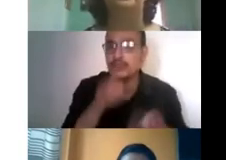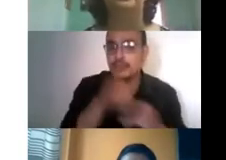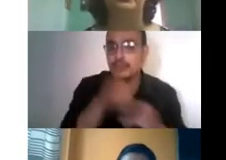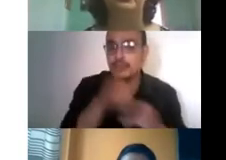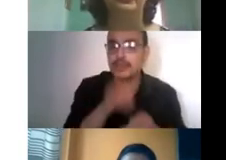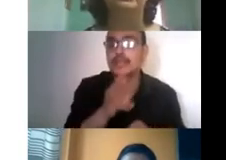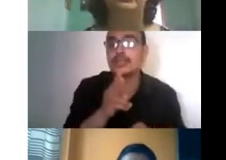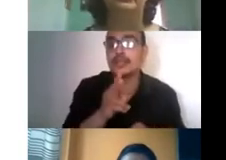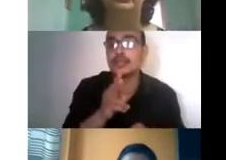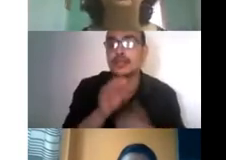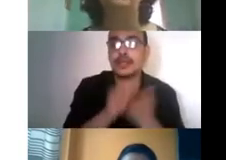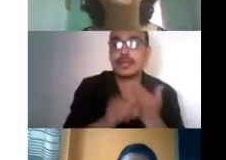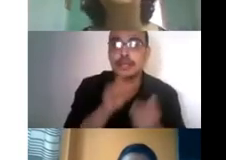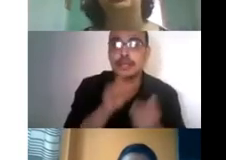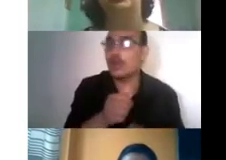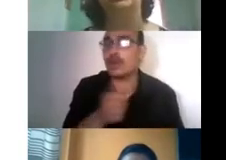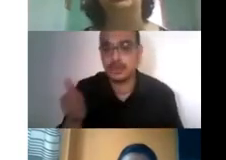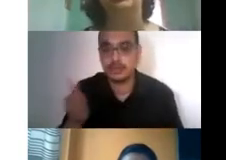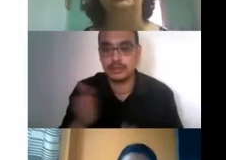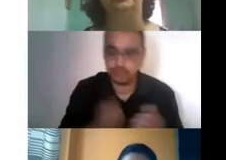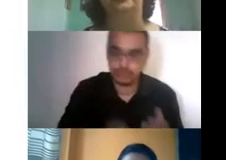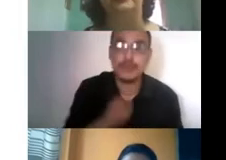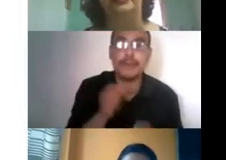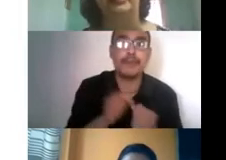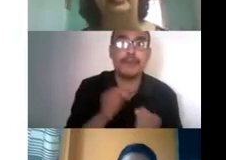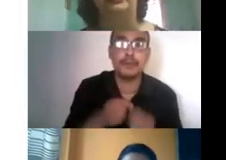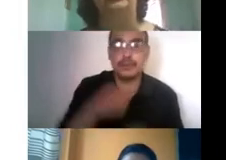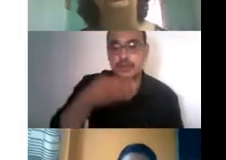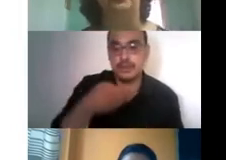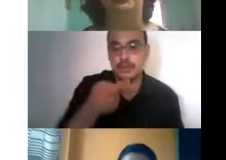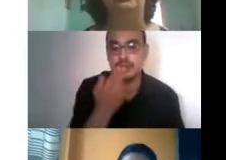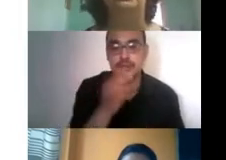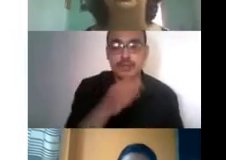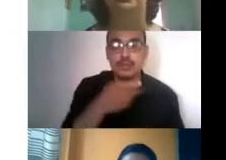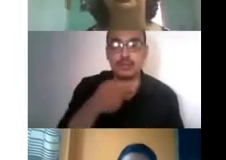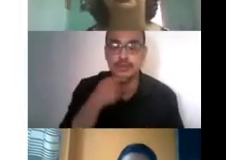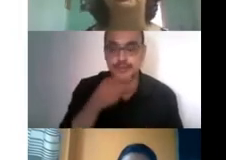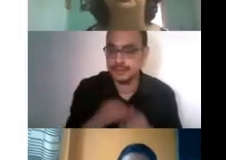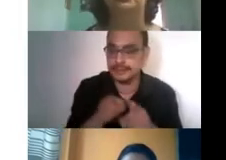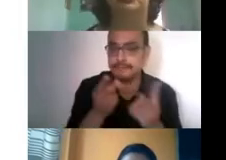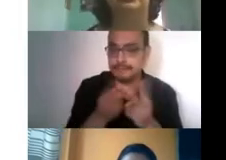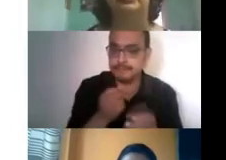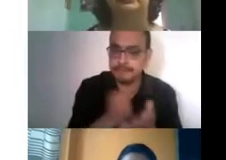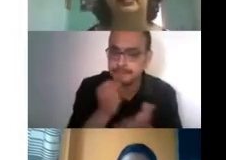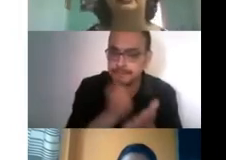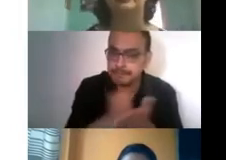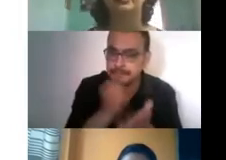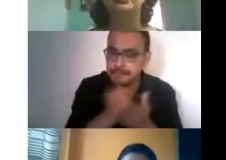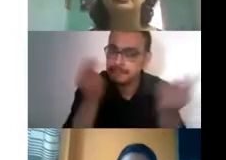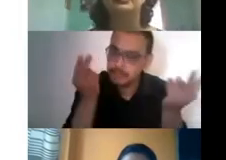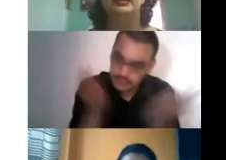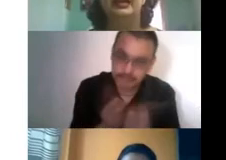त्यो भनेको एकले अर्कालाई खुसी बनाउने, जसरी हनीमुनको बेलामा एकले अर्कालाई खुसी बनाउने कोसिसहरू गरिरहेको हुन्छ, त्यसै गरी ठ्याक्कै यहाँनिर